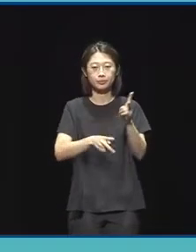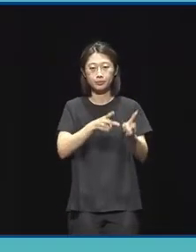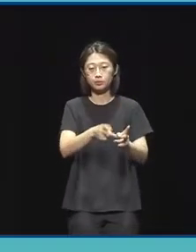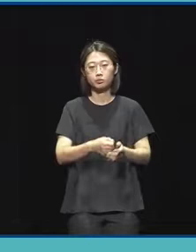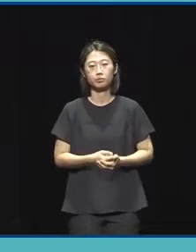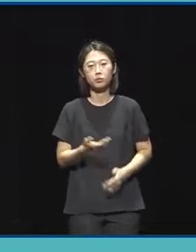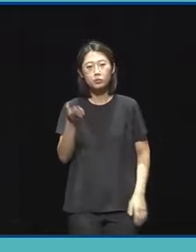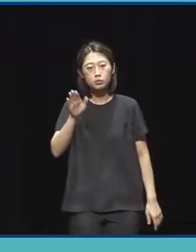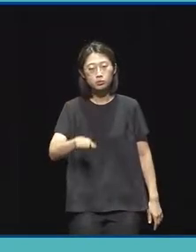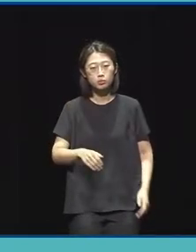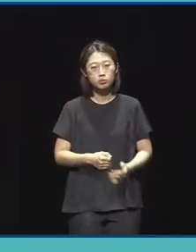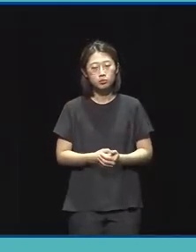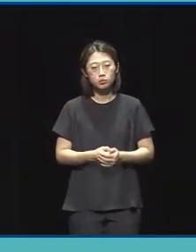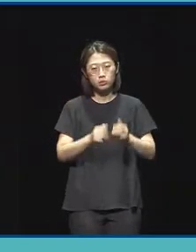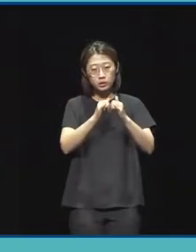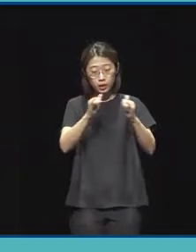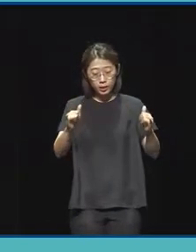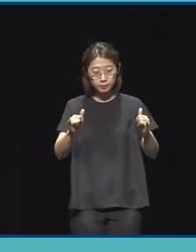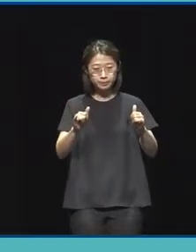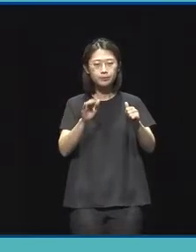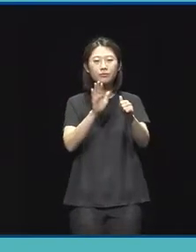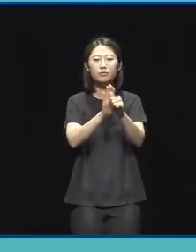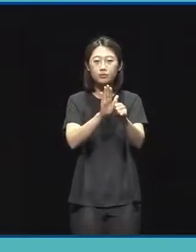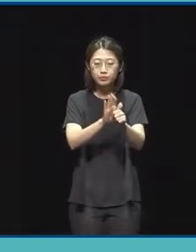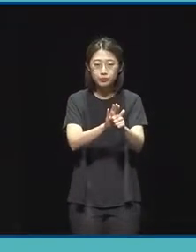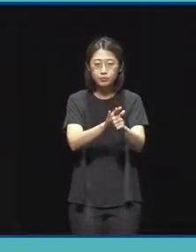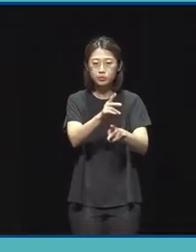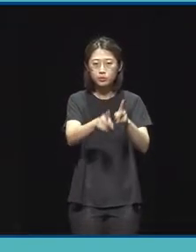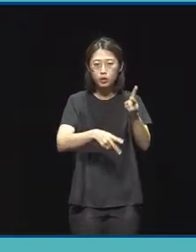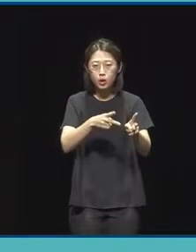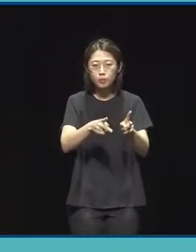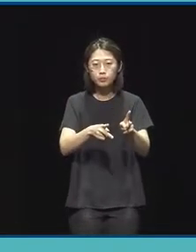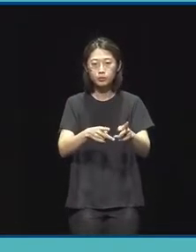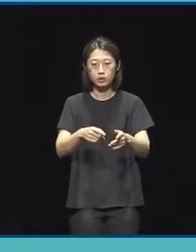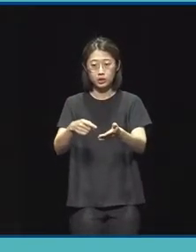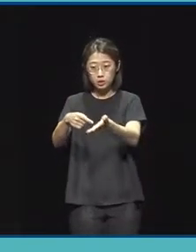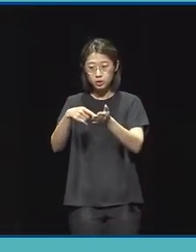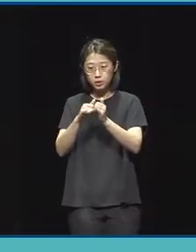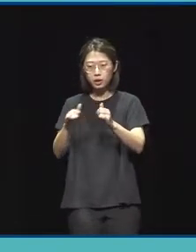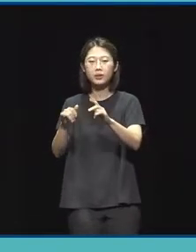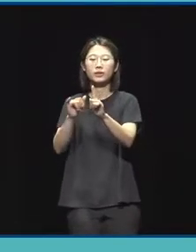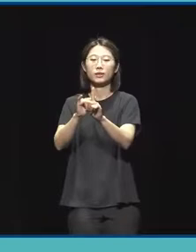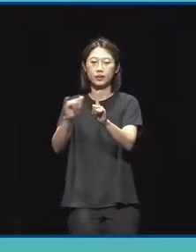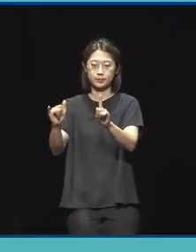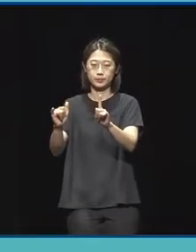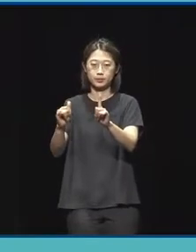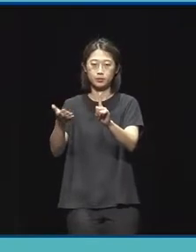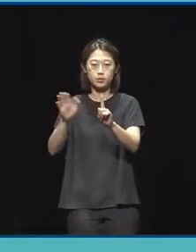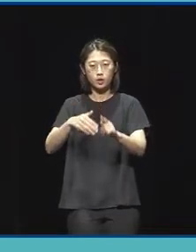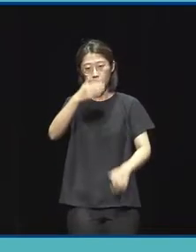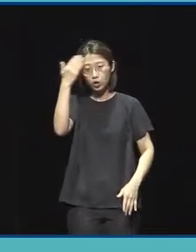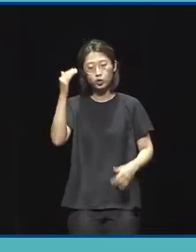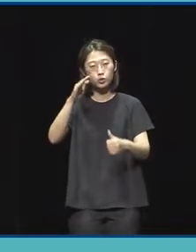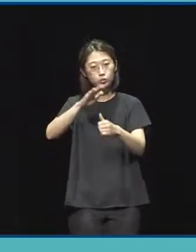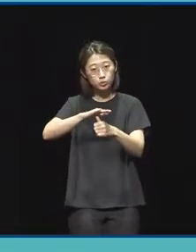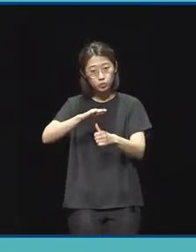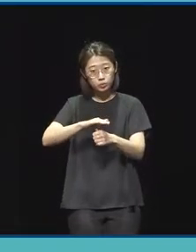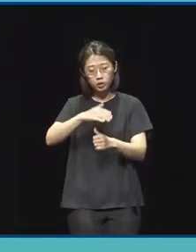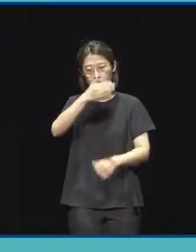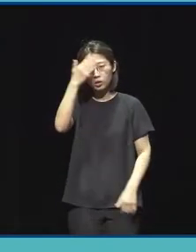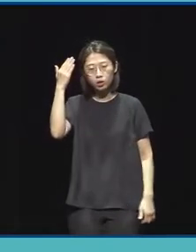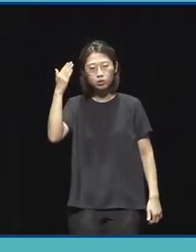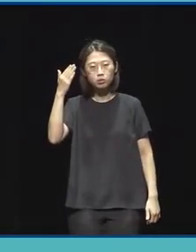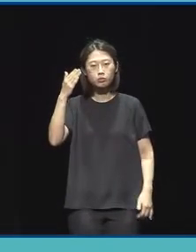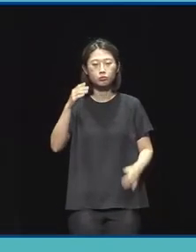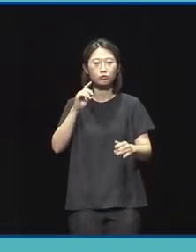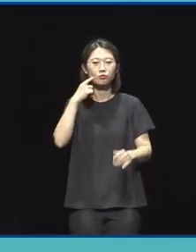그러나 인력을 지원하는 사업인 만큼 사업 참여자는 개인이며 그 기준은 청년 예술가와 단체로 구분 지어